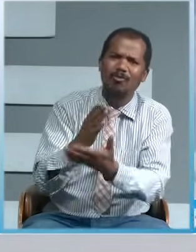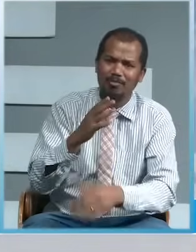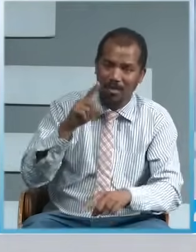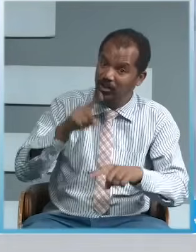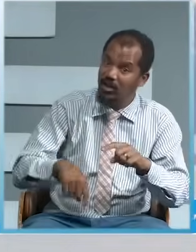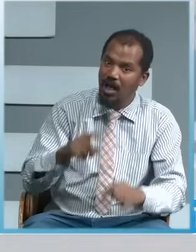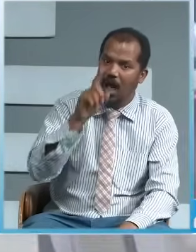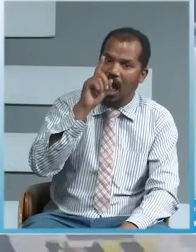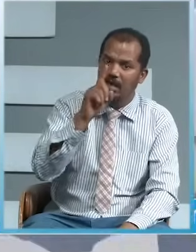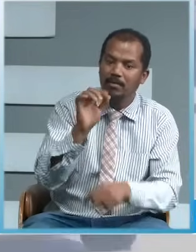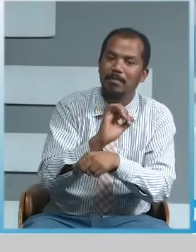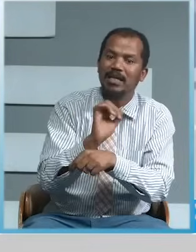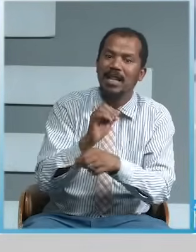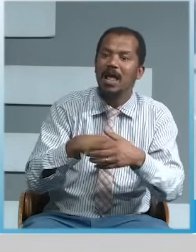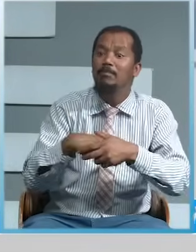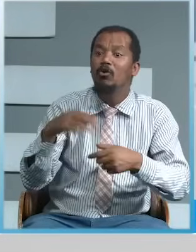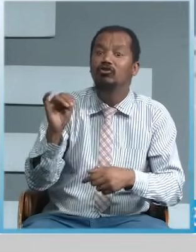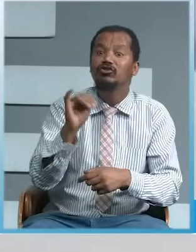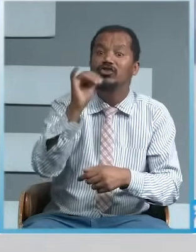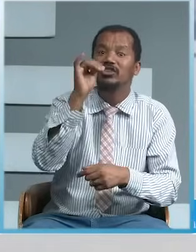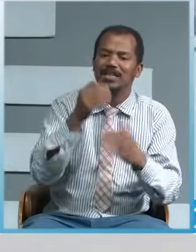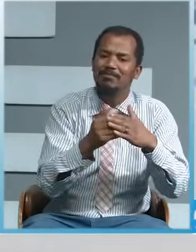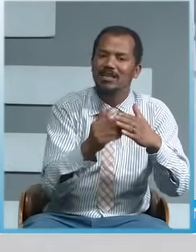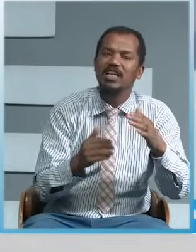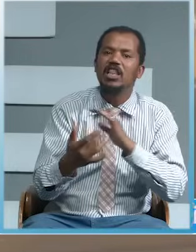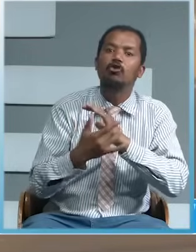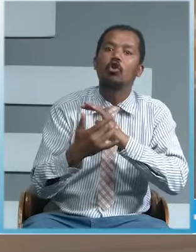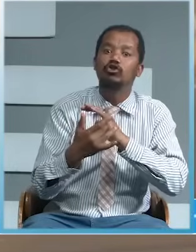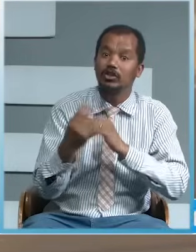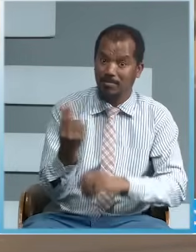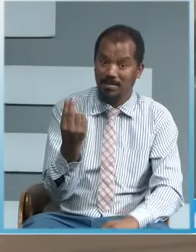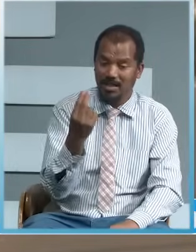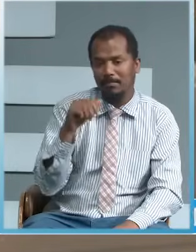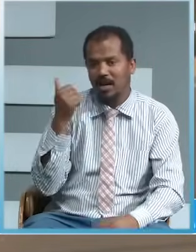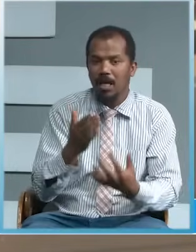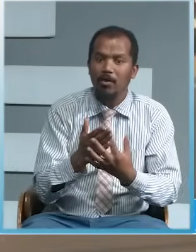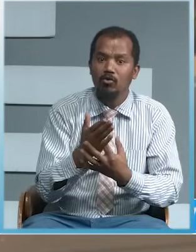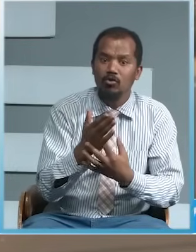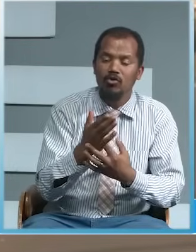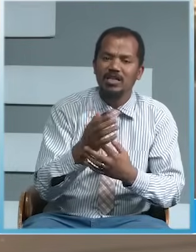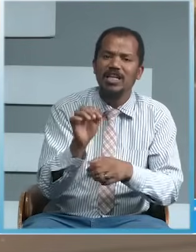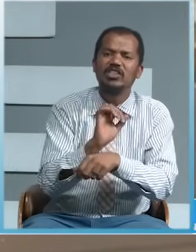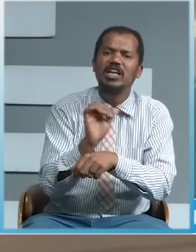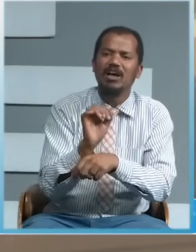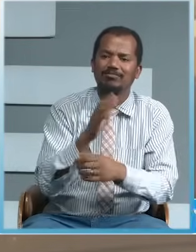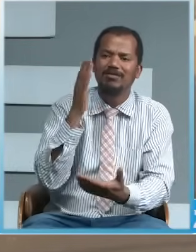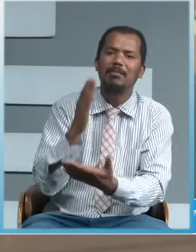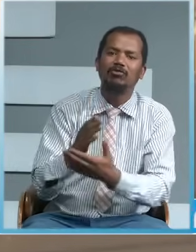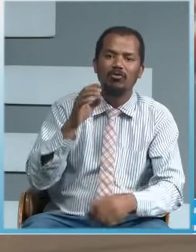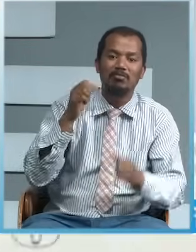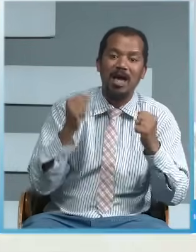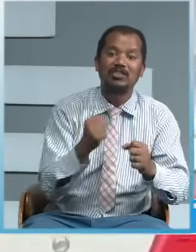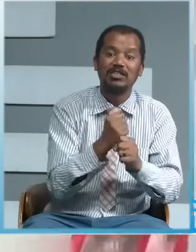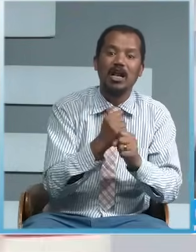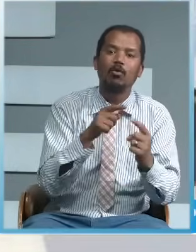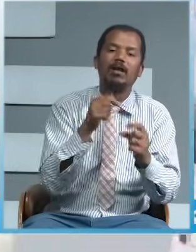ማስቆም ባይቻልም አንድም መኪናው የሚያወጣውን ጭስ ብክለት የሚቀንስ ቴክኖሎጂን በመጠቀም በሌላ በኩል ደግሞ ተሽከርካሪውን ለማስቆም